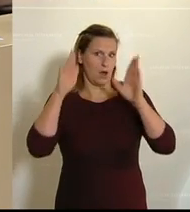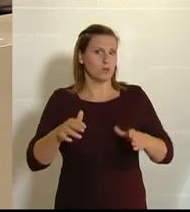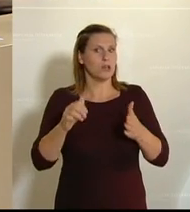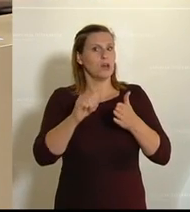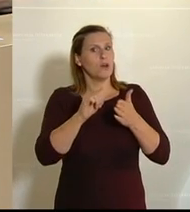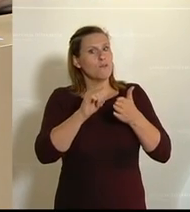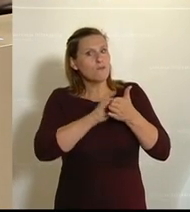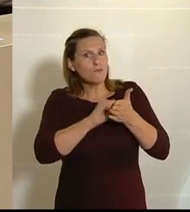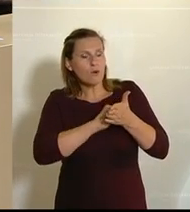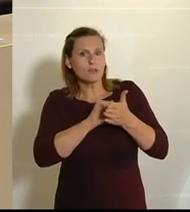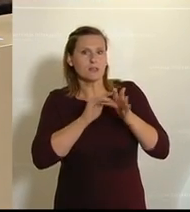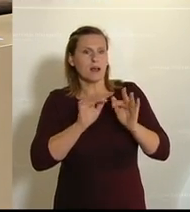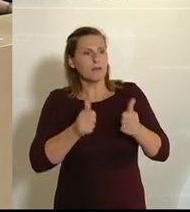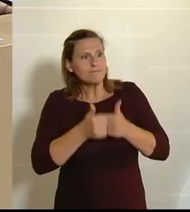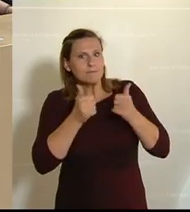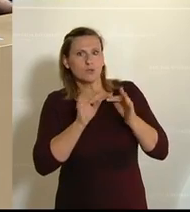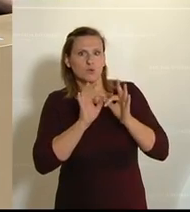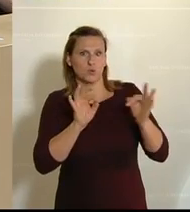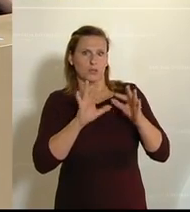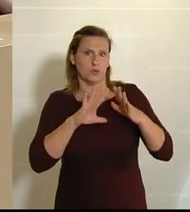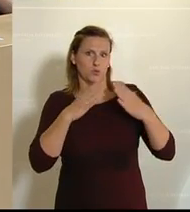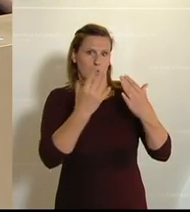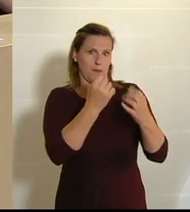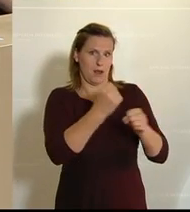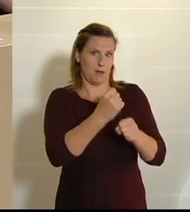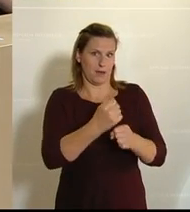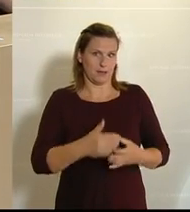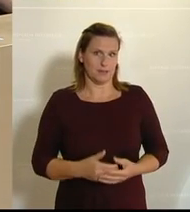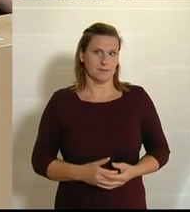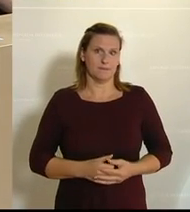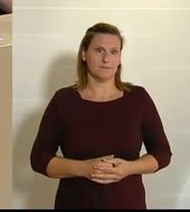auf eine ausgezeichnete, gute Zusammenarbeit.